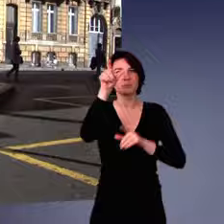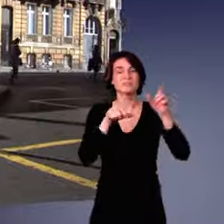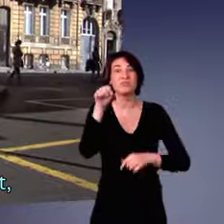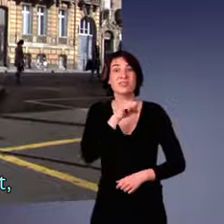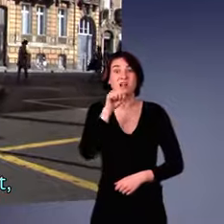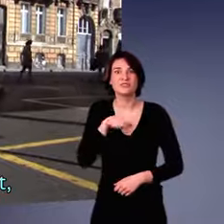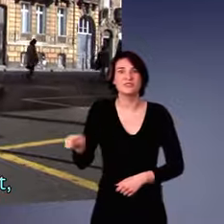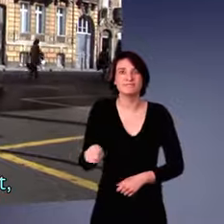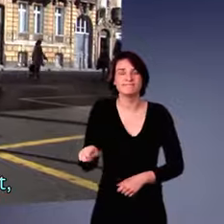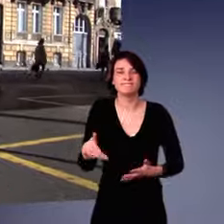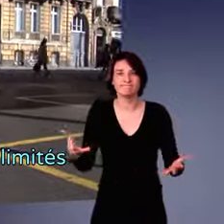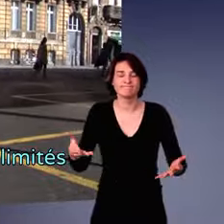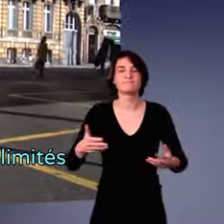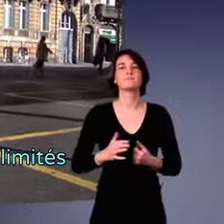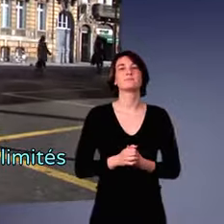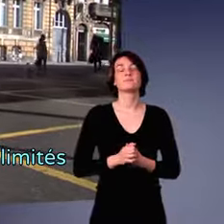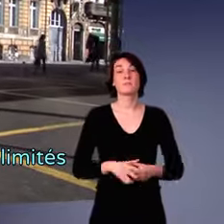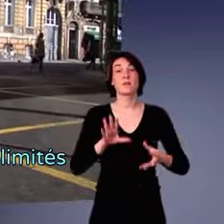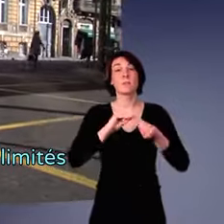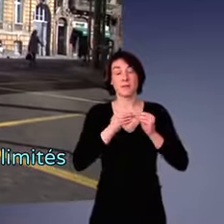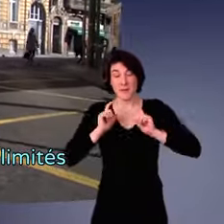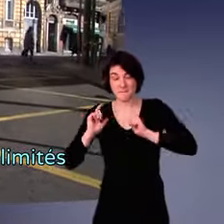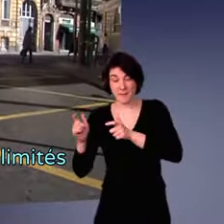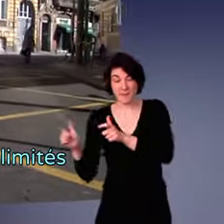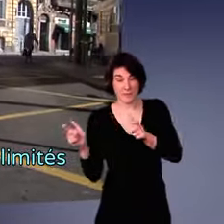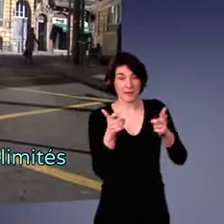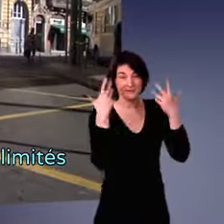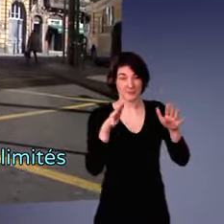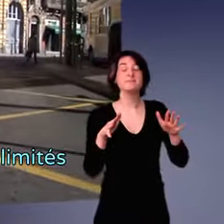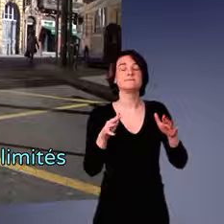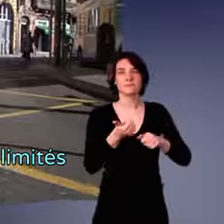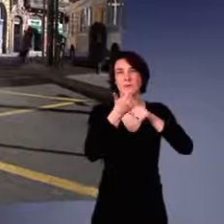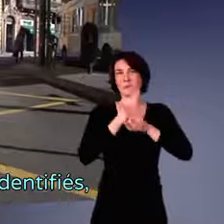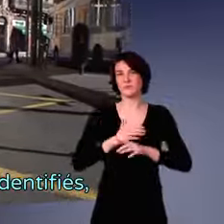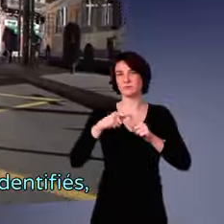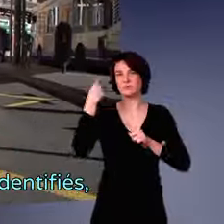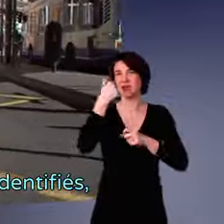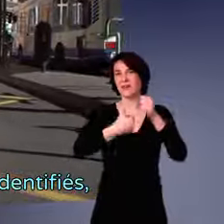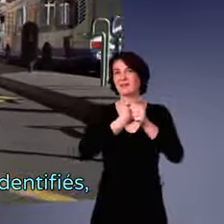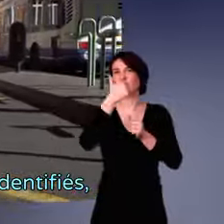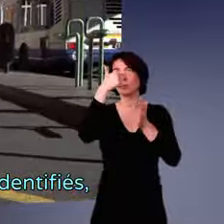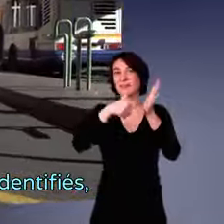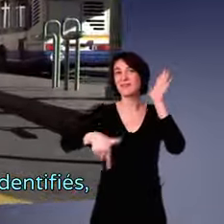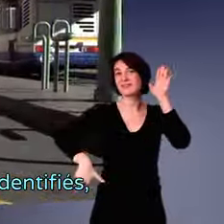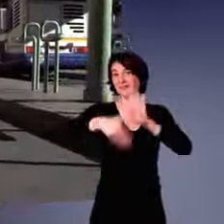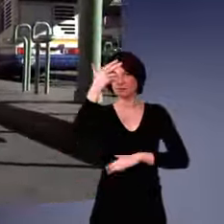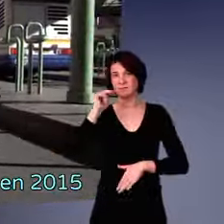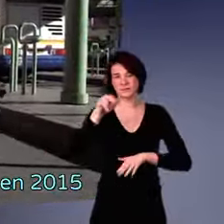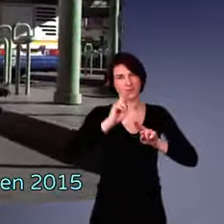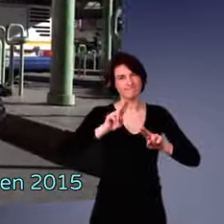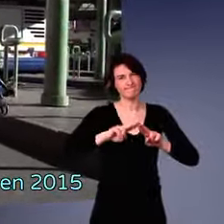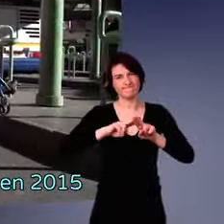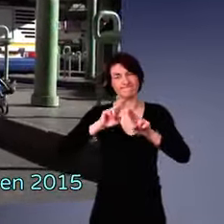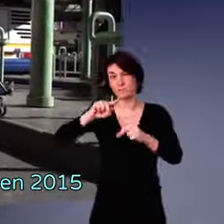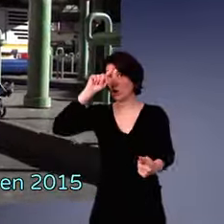sécurisée n'est pas évident et les équipements sont très limités sur la partie qu tous ces problèmes ayant été identifiés les